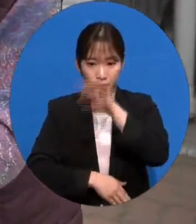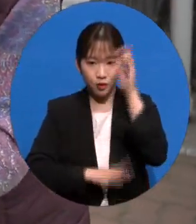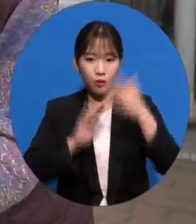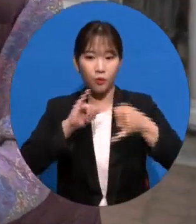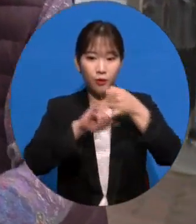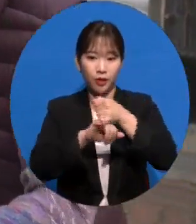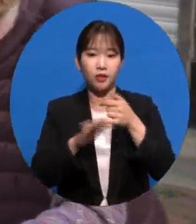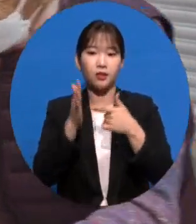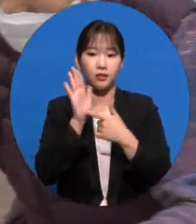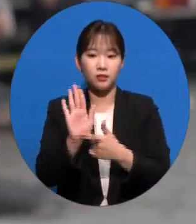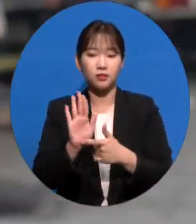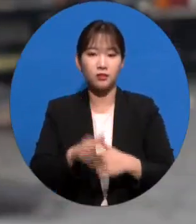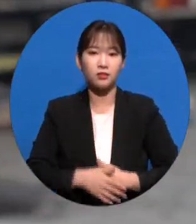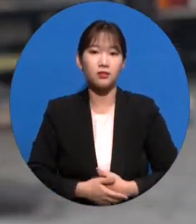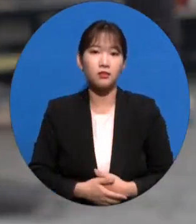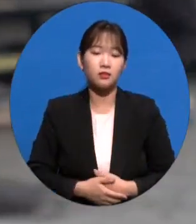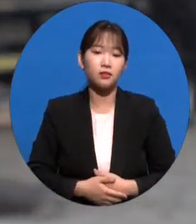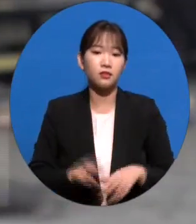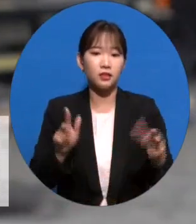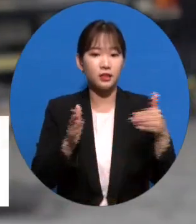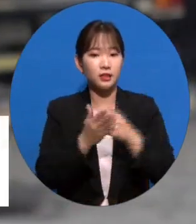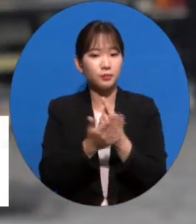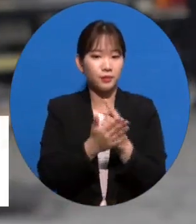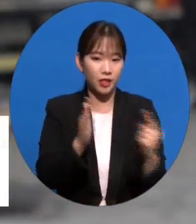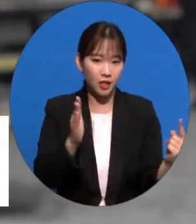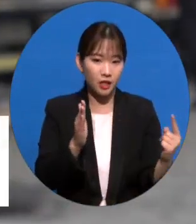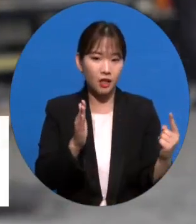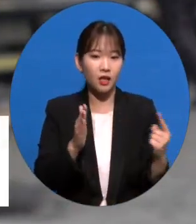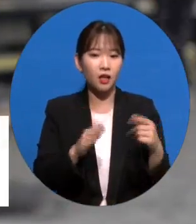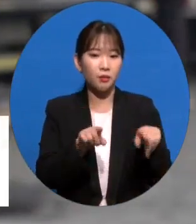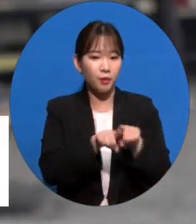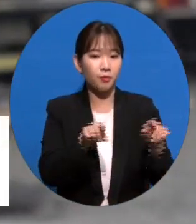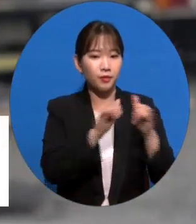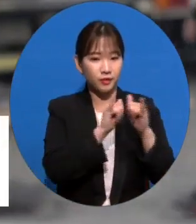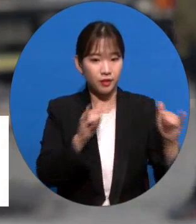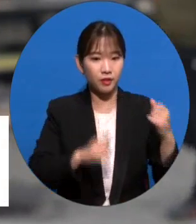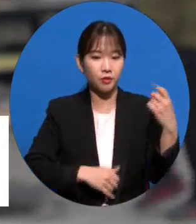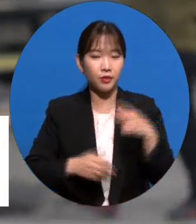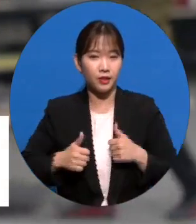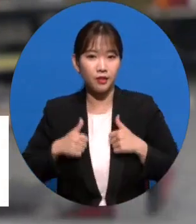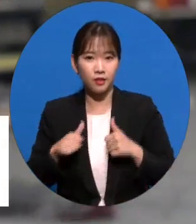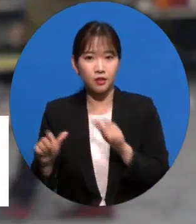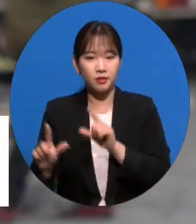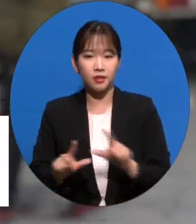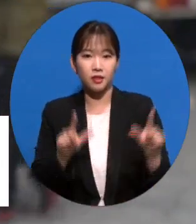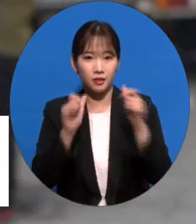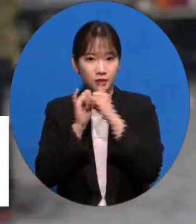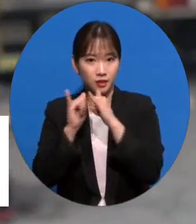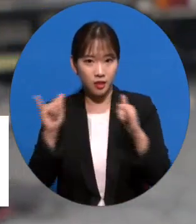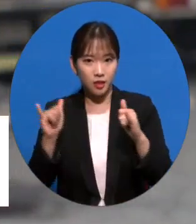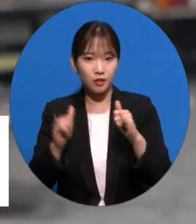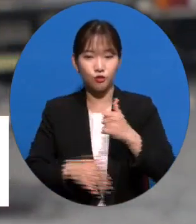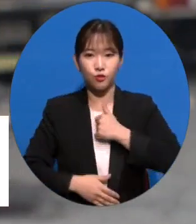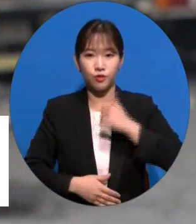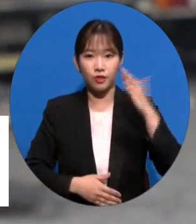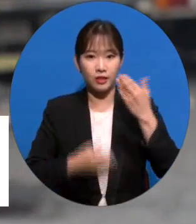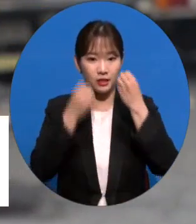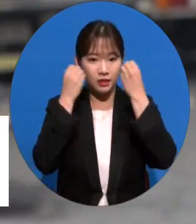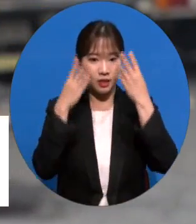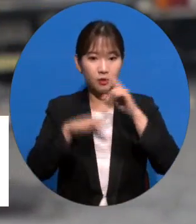공약으로 꼽았습니다. 그동안 소외되었던 평범한 사람들, 그리고 성실하게 살아가는 사람들이 주인이 되는